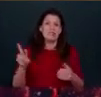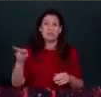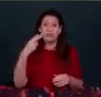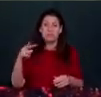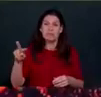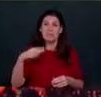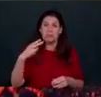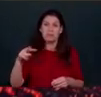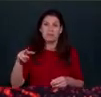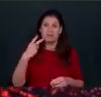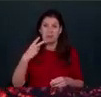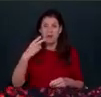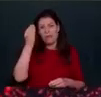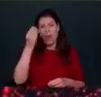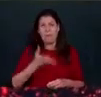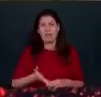את זה.